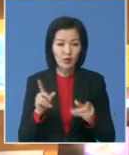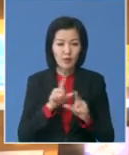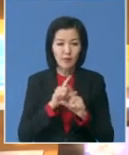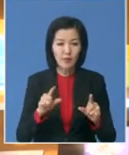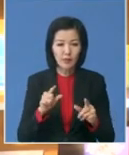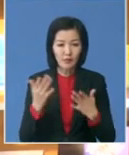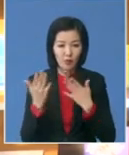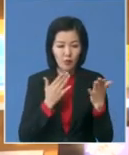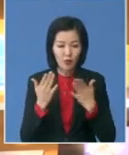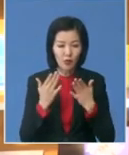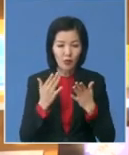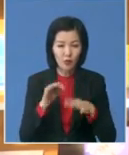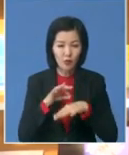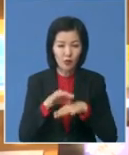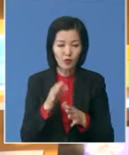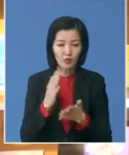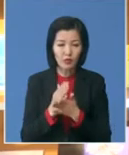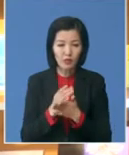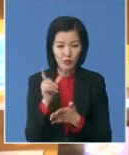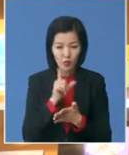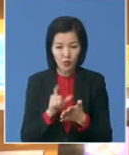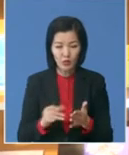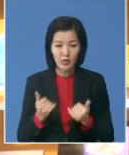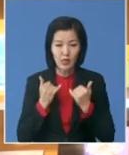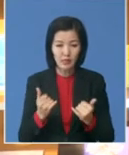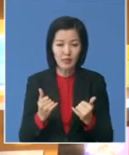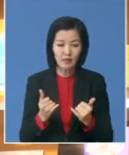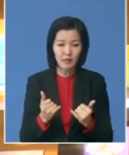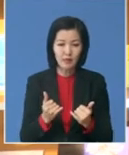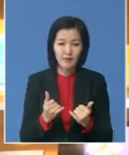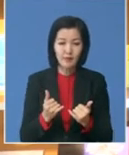өтіп жатыр Құдаш Мұқашевтың өлеңдеріне арналып, және де сол